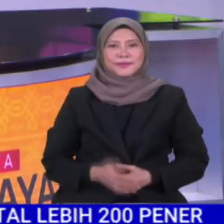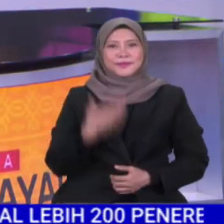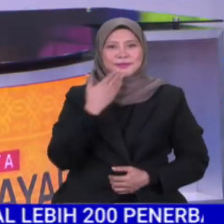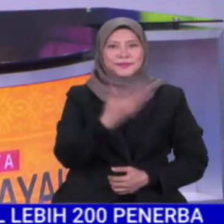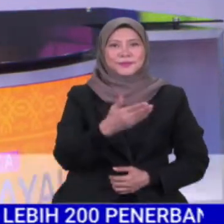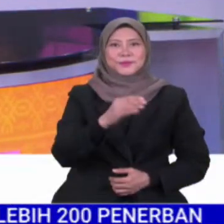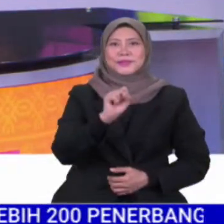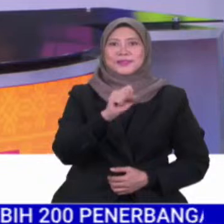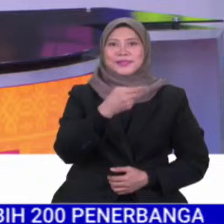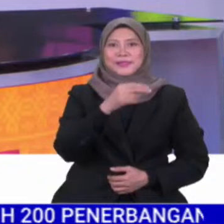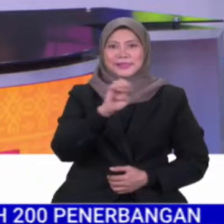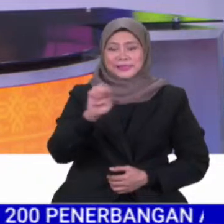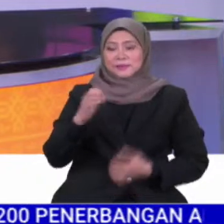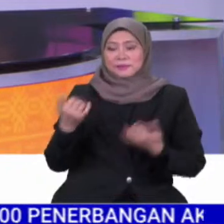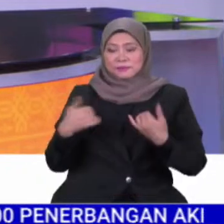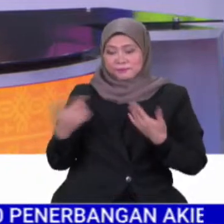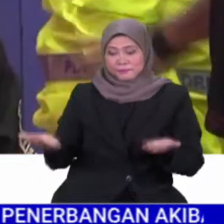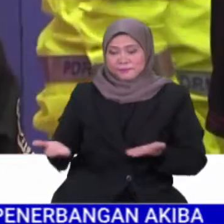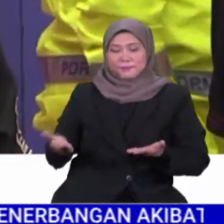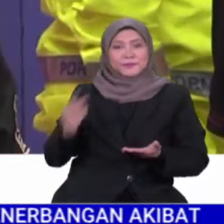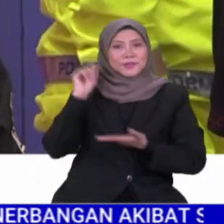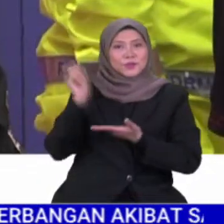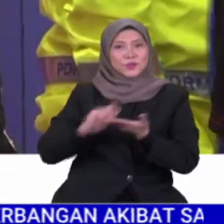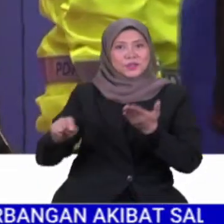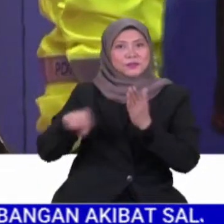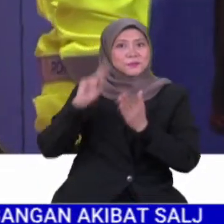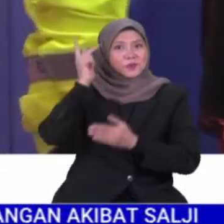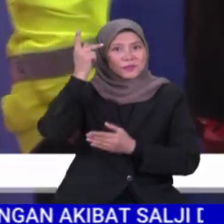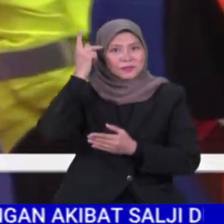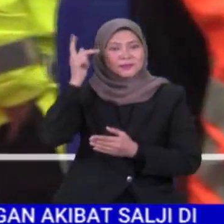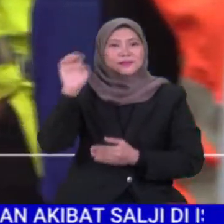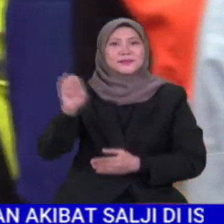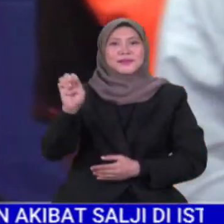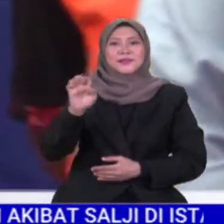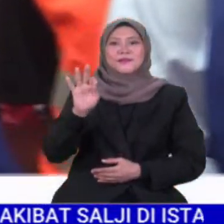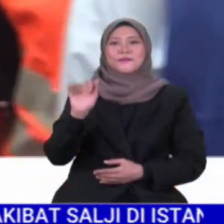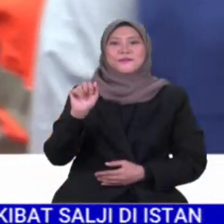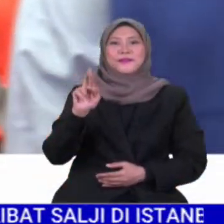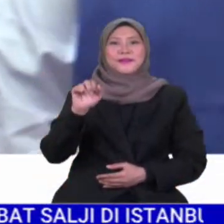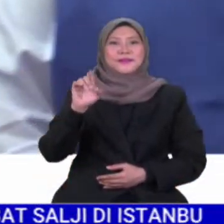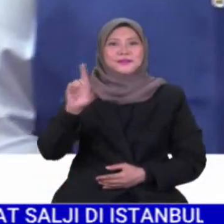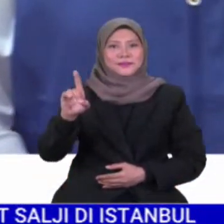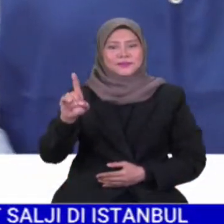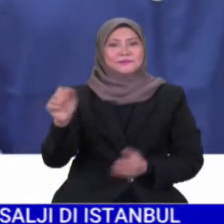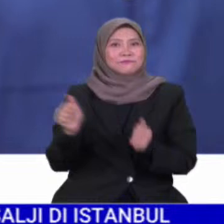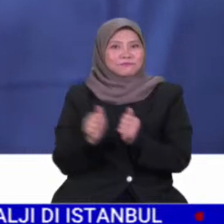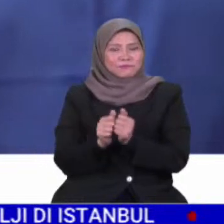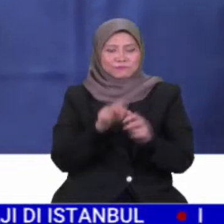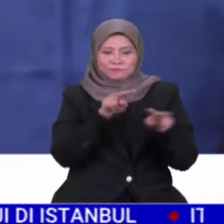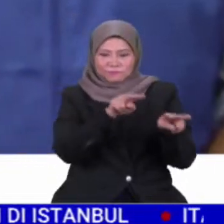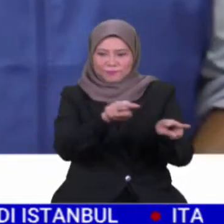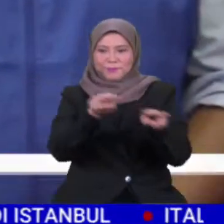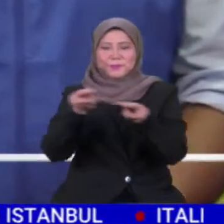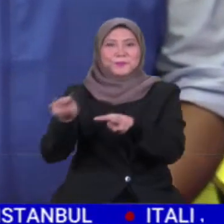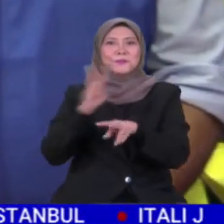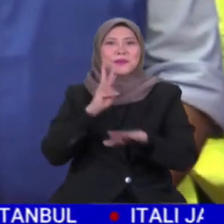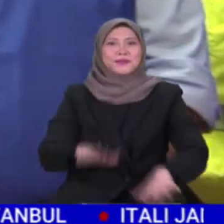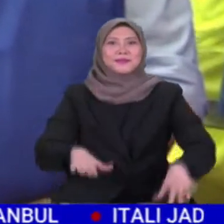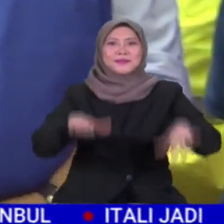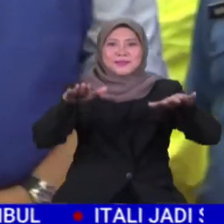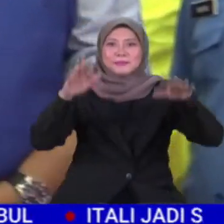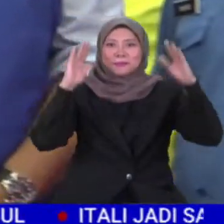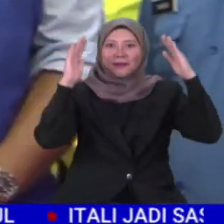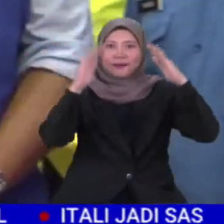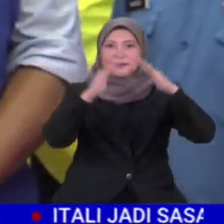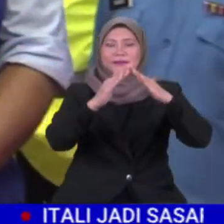Terima kasih Sahih. Saya kini bersama dengan setiausaha politik Menteri Besar Pahang iaitu Encik Muhammad Farid Muhammad Noor yang turut sama meninjau keadaan semasa banjir di negeri